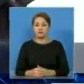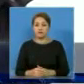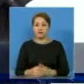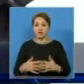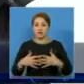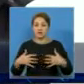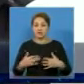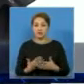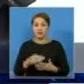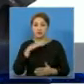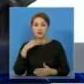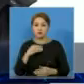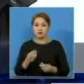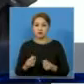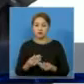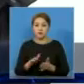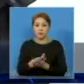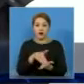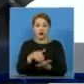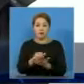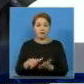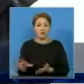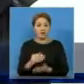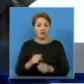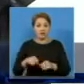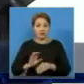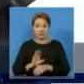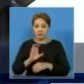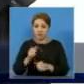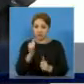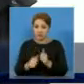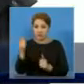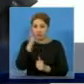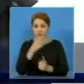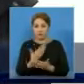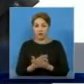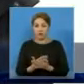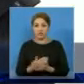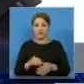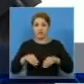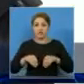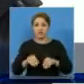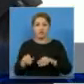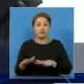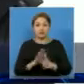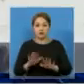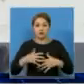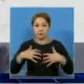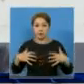өнімі, еті, жүні, май барлығын өнім тапсырыпты. Жылдық шаруа, бізде егін шаруашылығы болған жоқ, тек қана мал